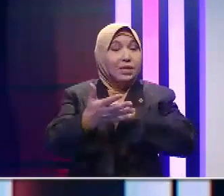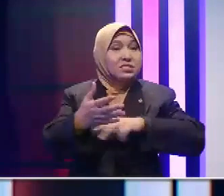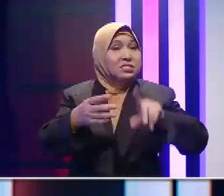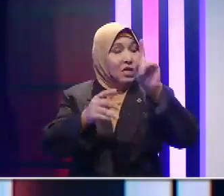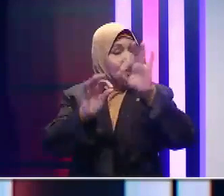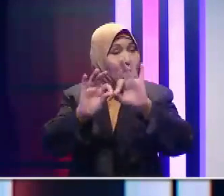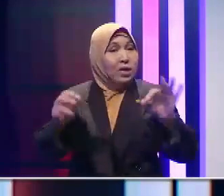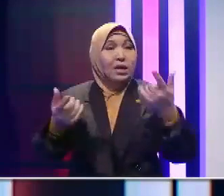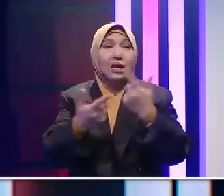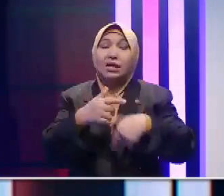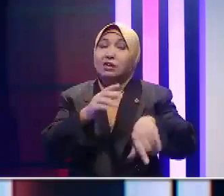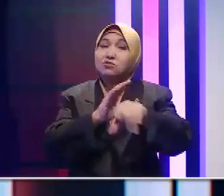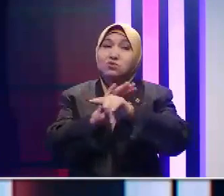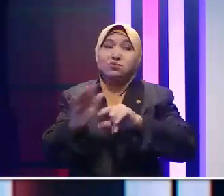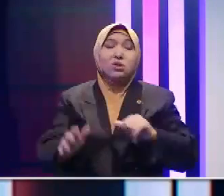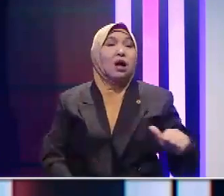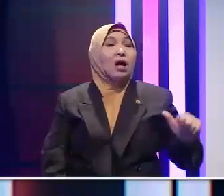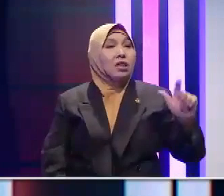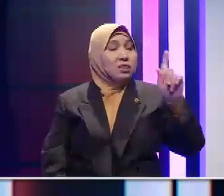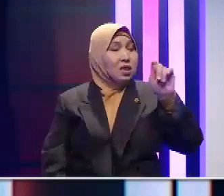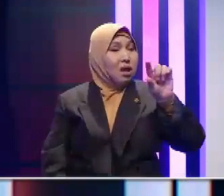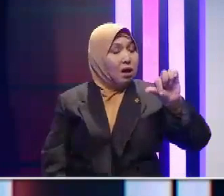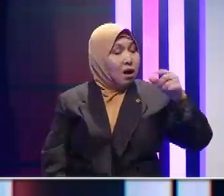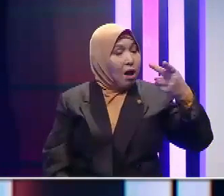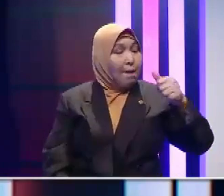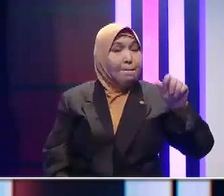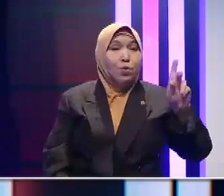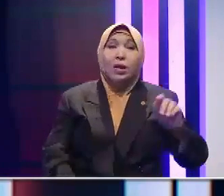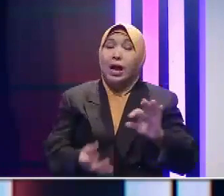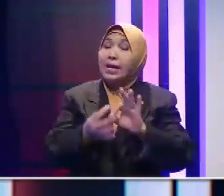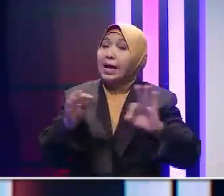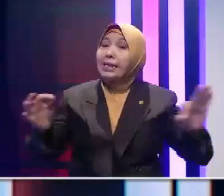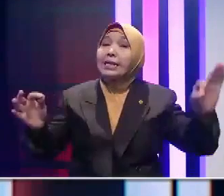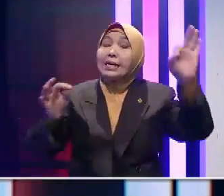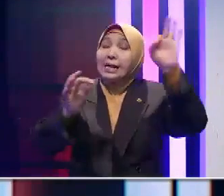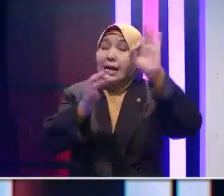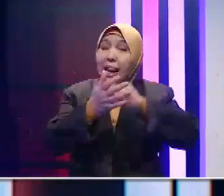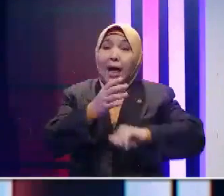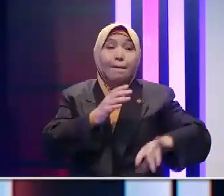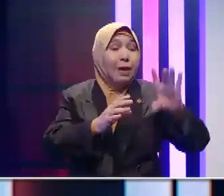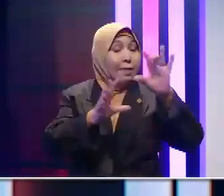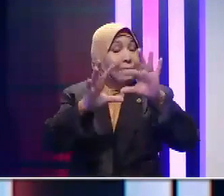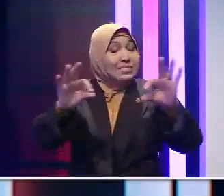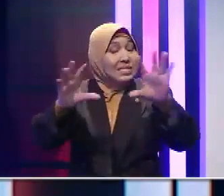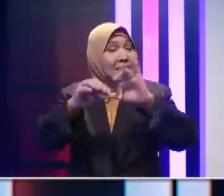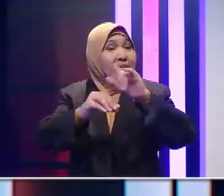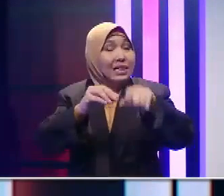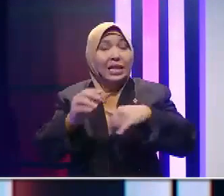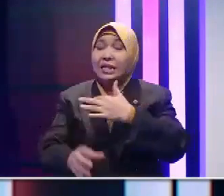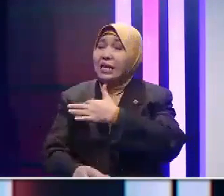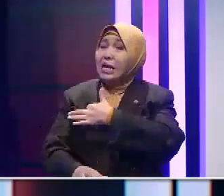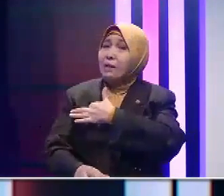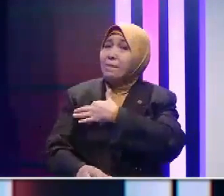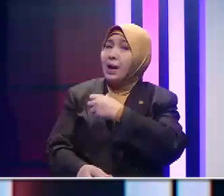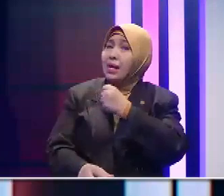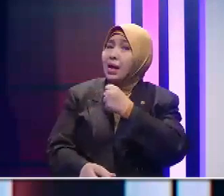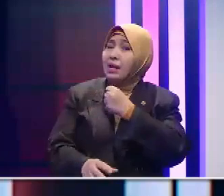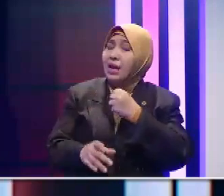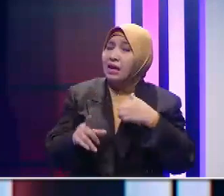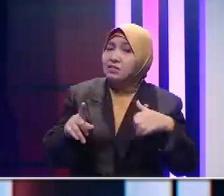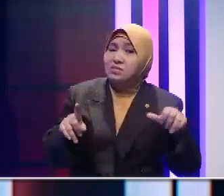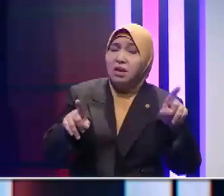ayat daripada surah At-Taghabun, yang mana ayat ke-8 daripada surah At-Taghabun yang menceritakan tentang keimanan, iman yang seperti mana